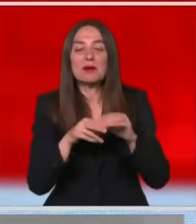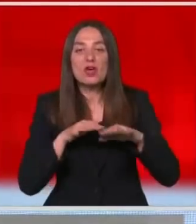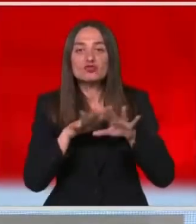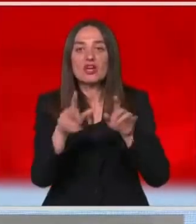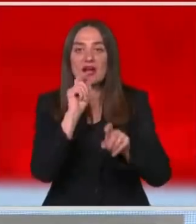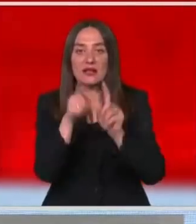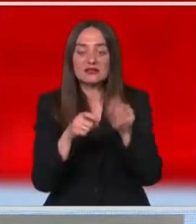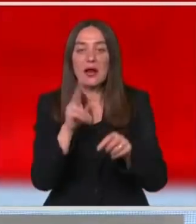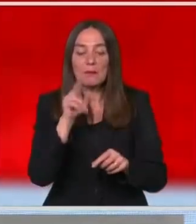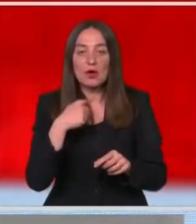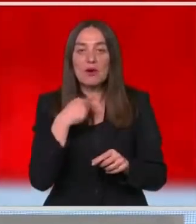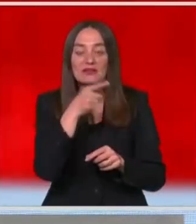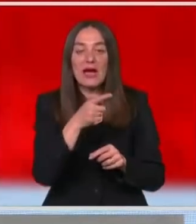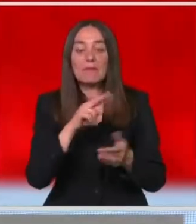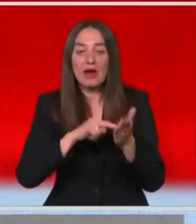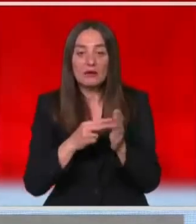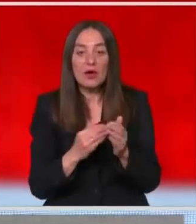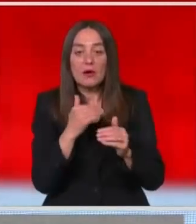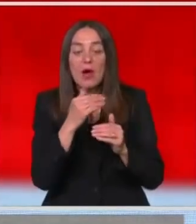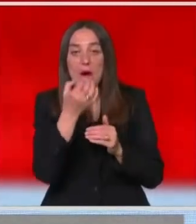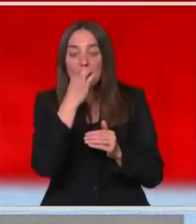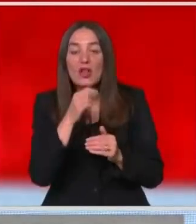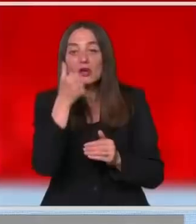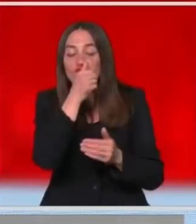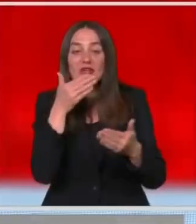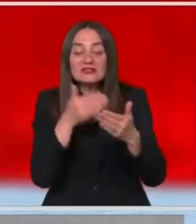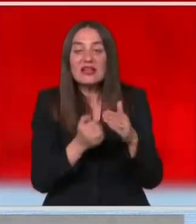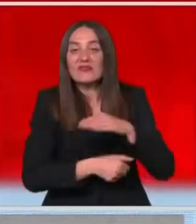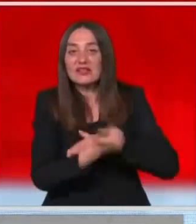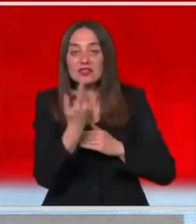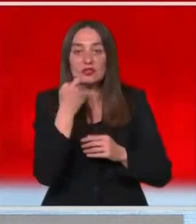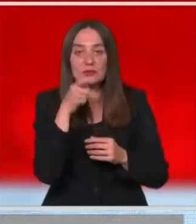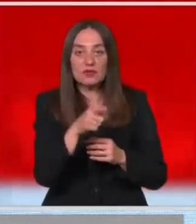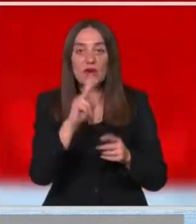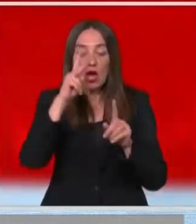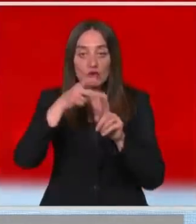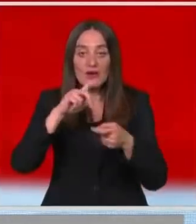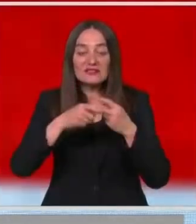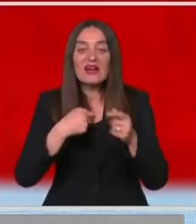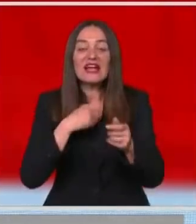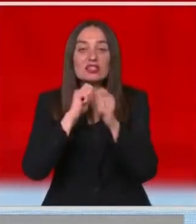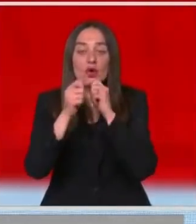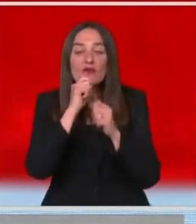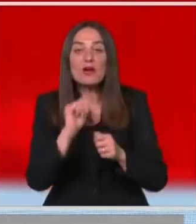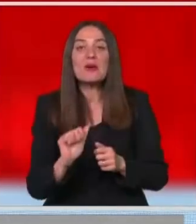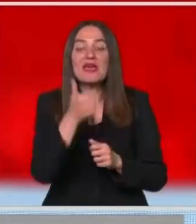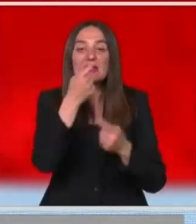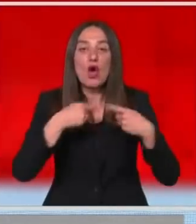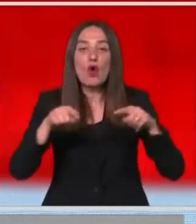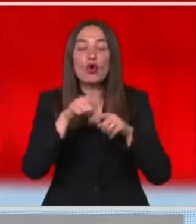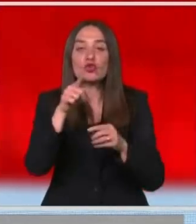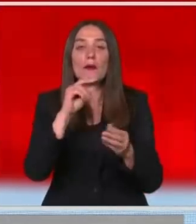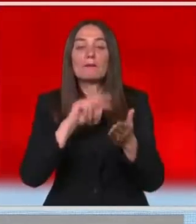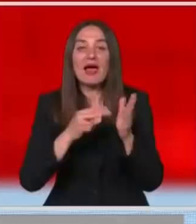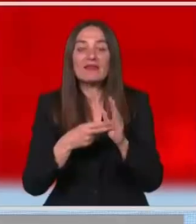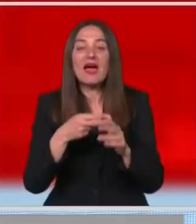zaraze. Moramo taj plan da usavršavamo, da dođemo do svog cilja što pre da izađemo iz ovoga. Druga stvar je da se dogovorimo, da imamo jedinstvo oko tog plana i treća